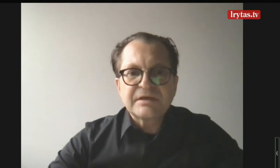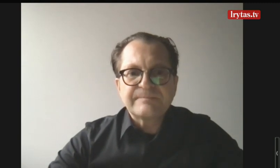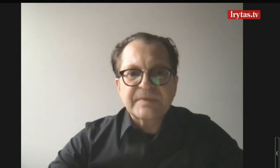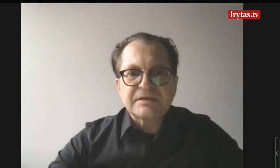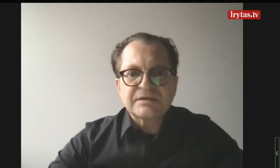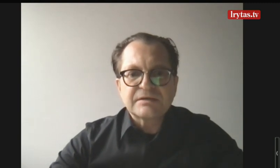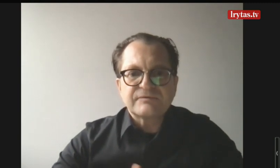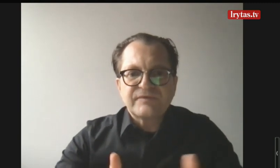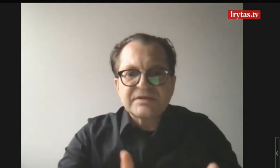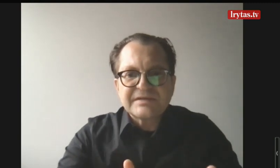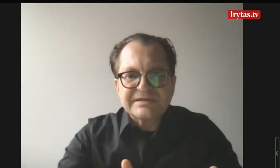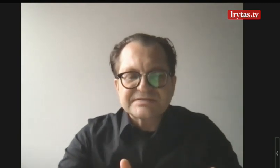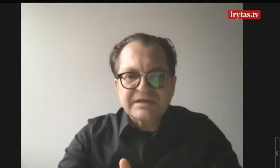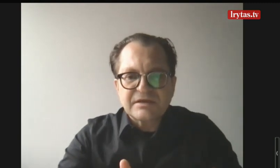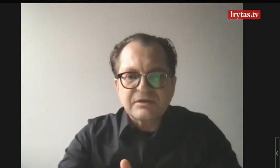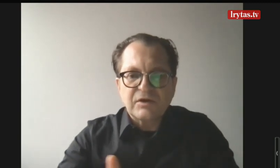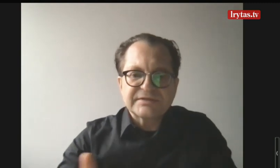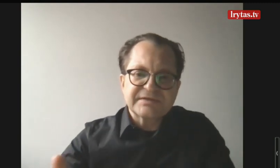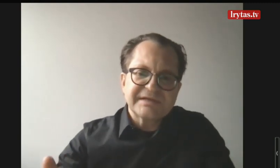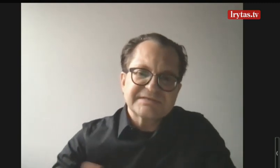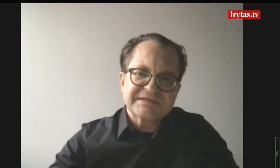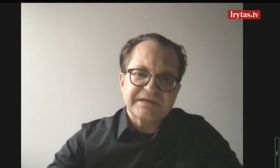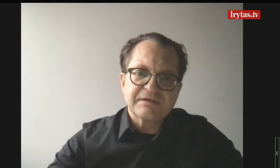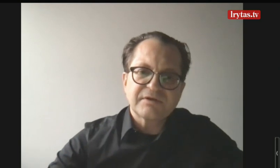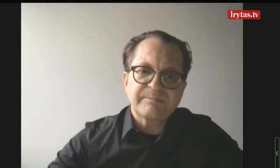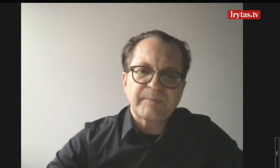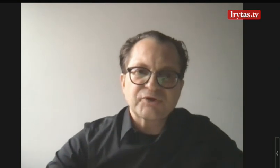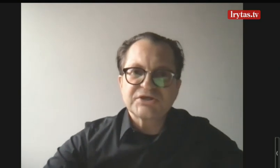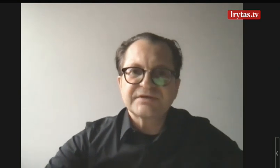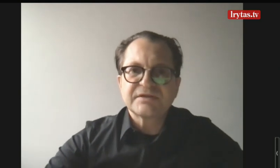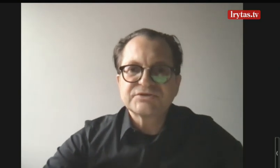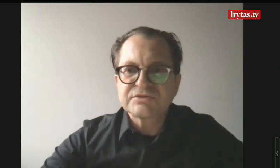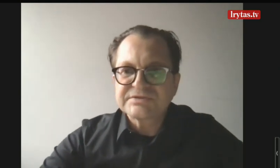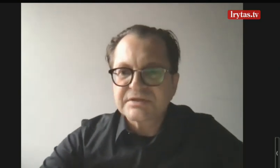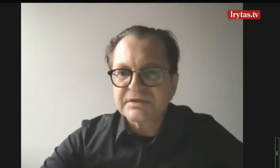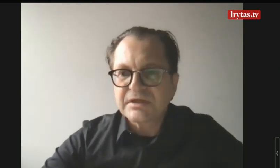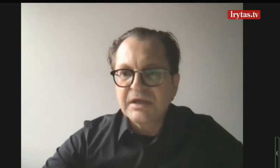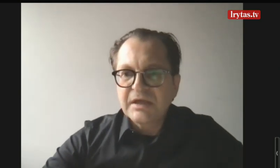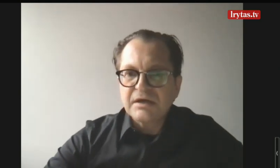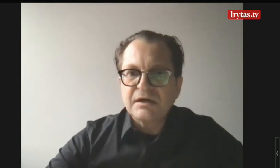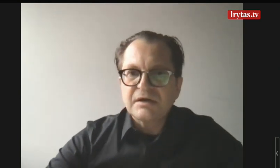yra viena dalis reikalo, o antra dalis reikalo yra papračiai, tradicijos ir